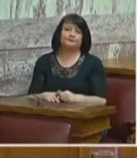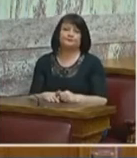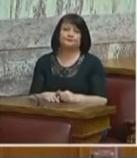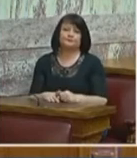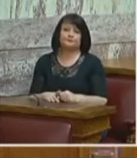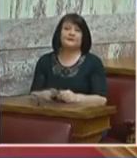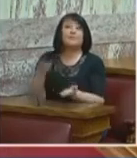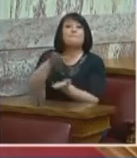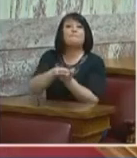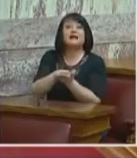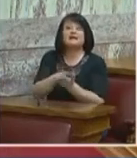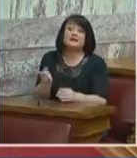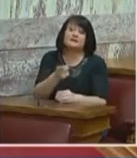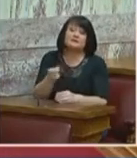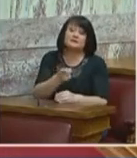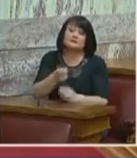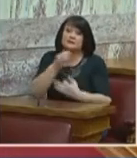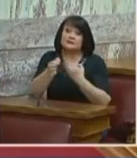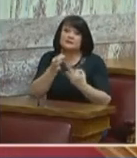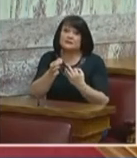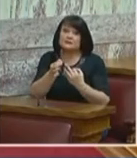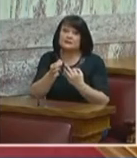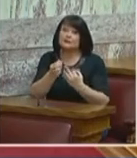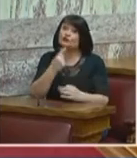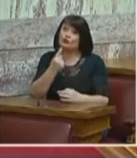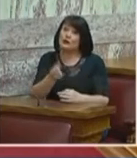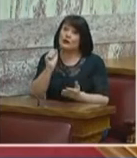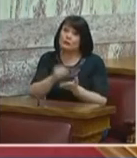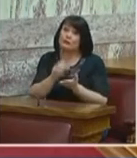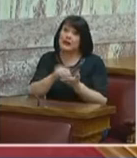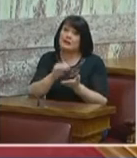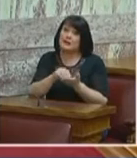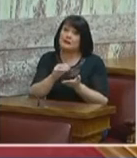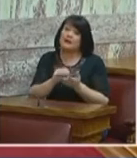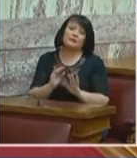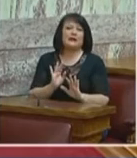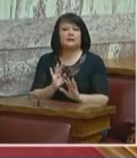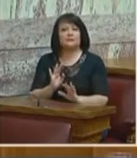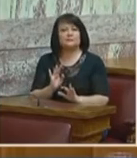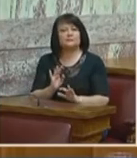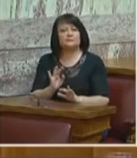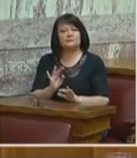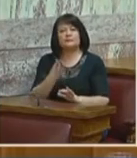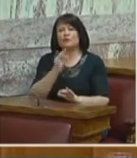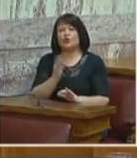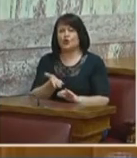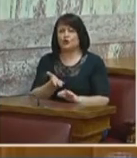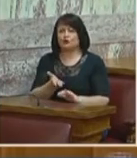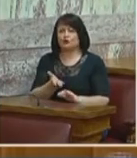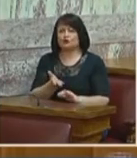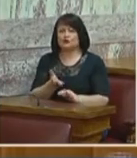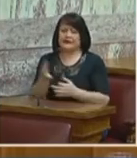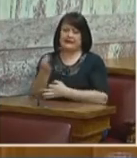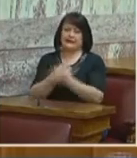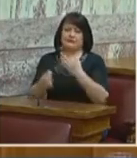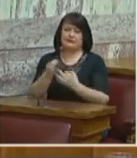των μαρτύρων. Και οφείλω να επιμείνω σε αυτό το θέμα. Διότι σχολιάστηκε ότι οι